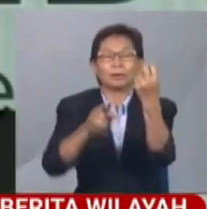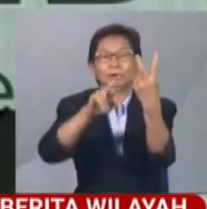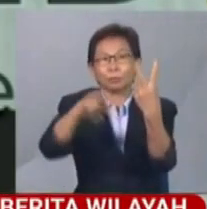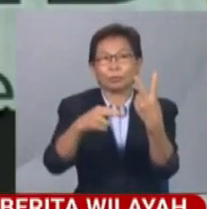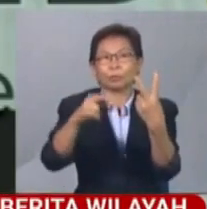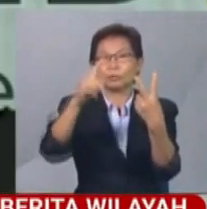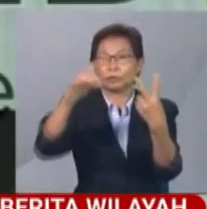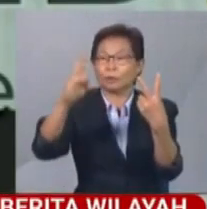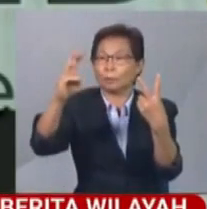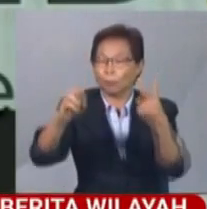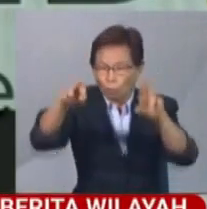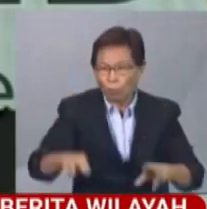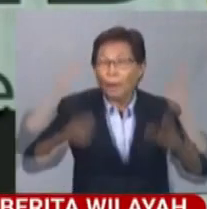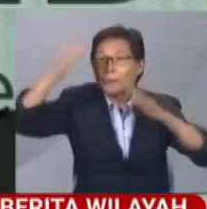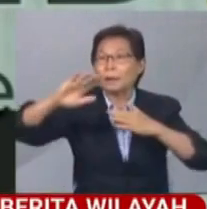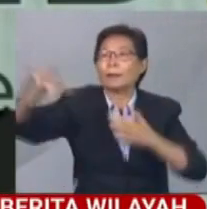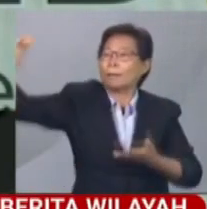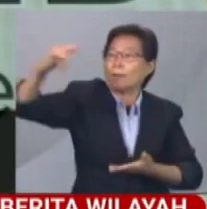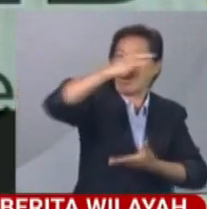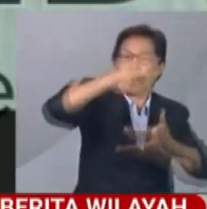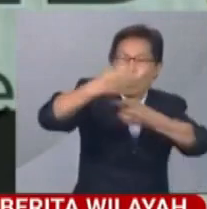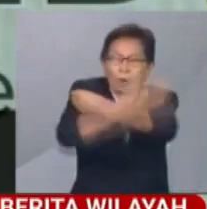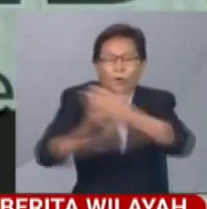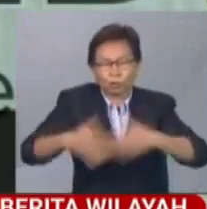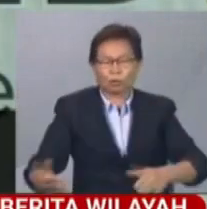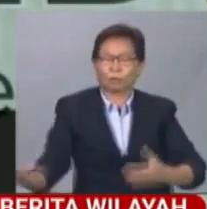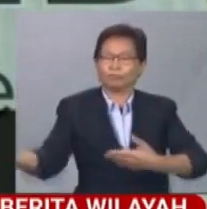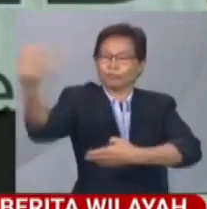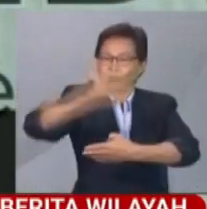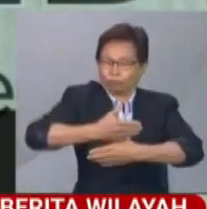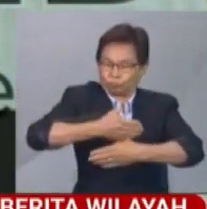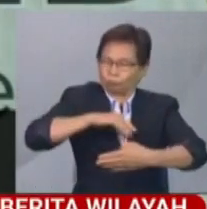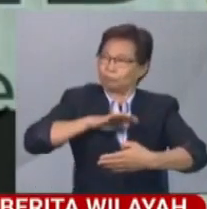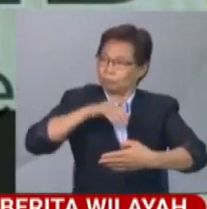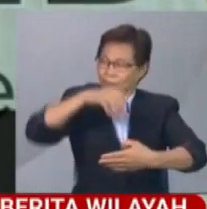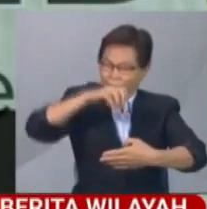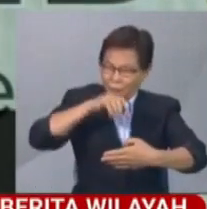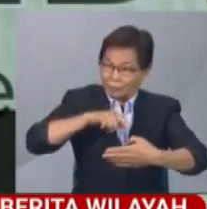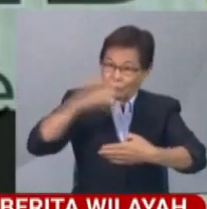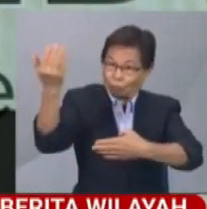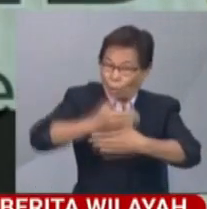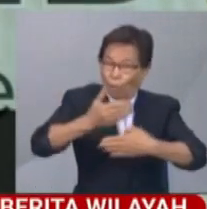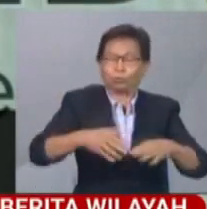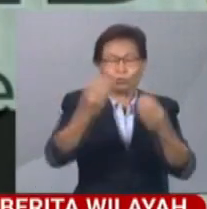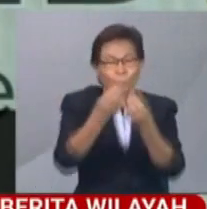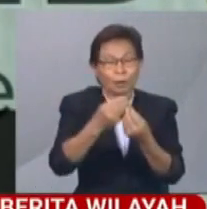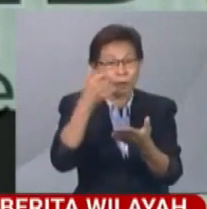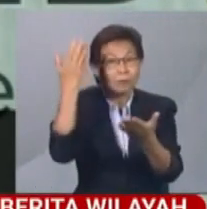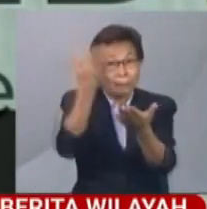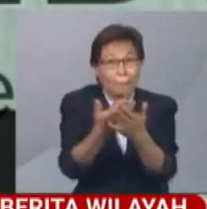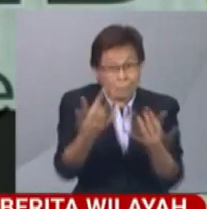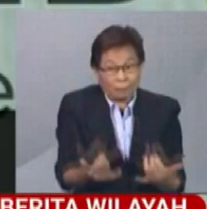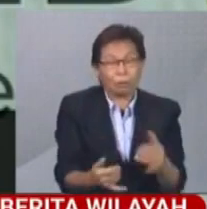12,160 rakyat Malaysia yang pulang dari luar negara telah dikuarantinkan. Daripada jumlah tersebut, setakat ini